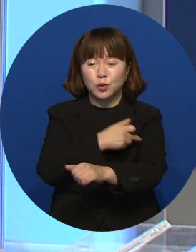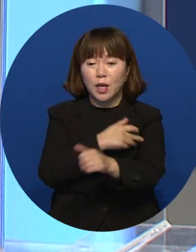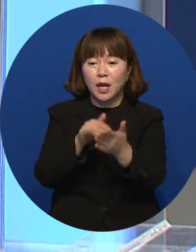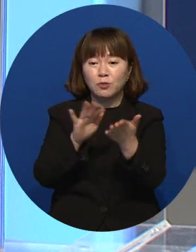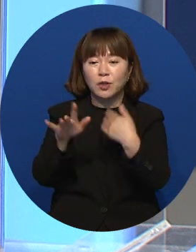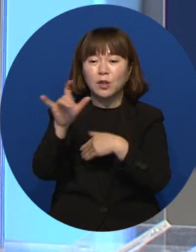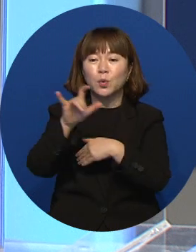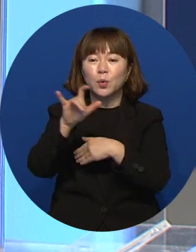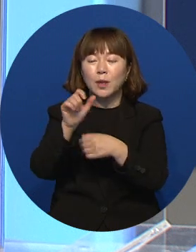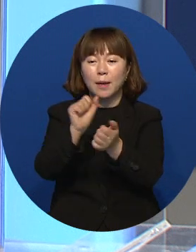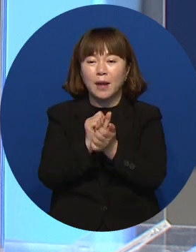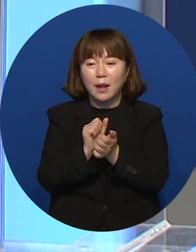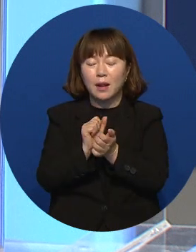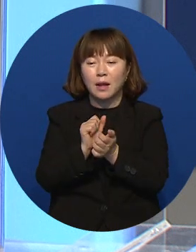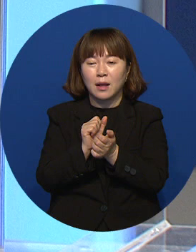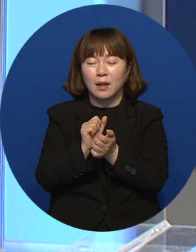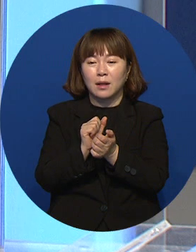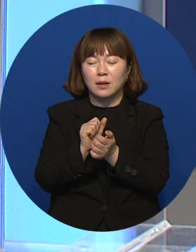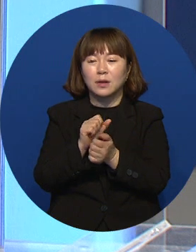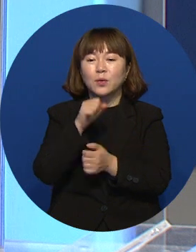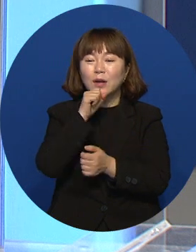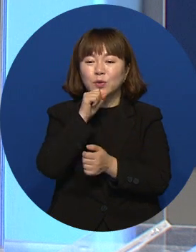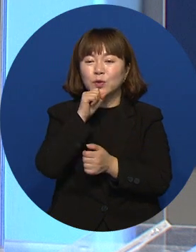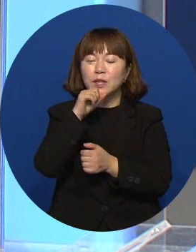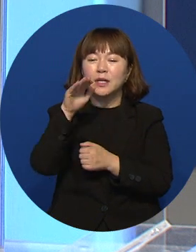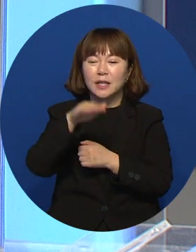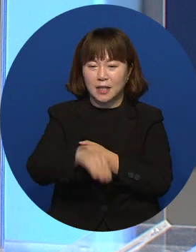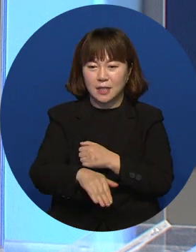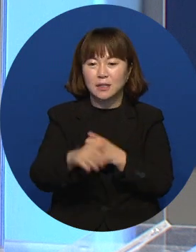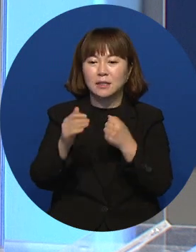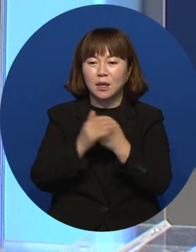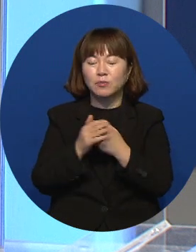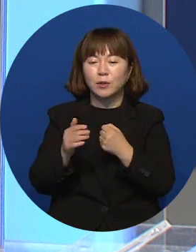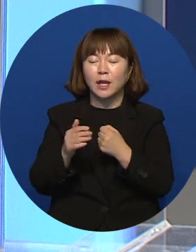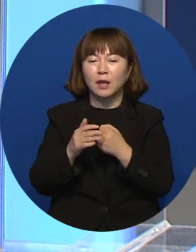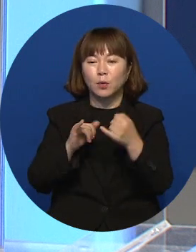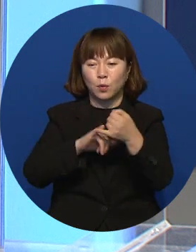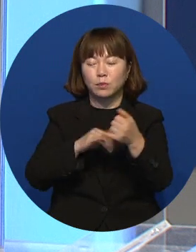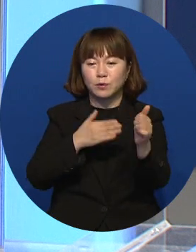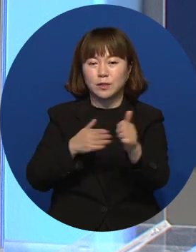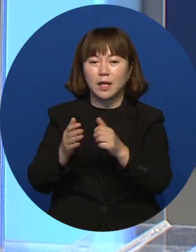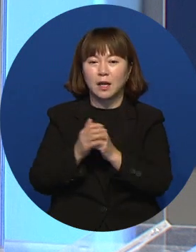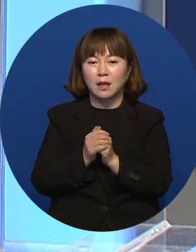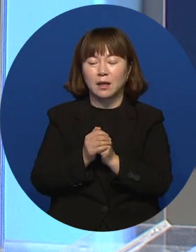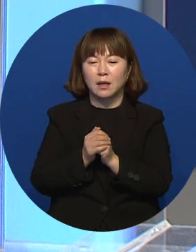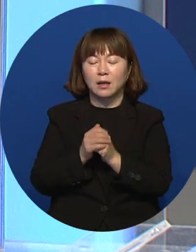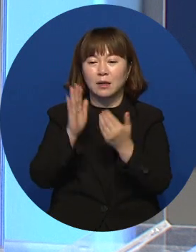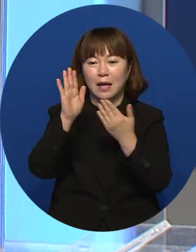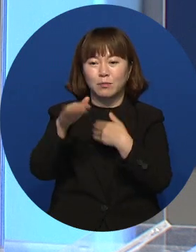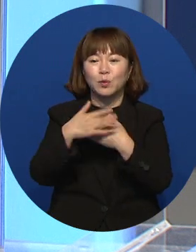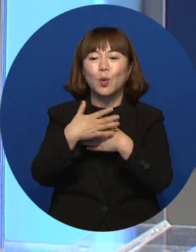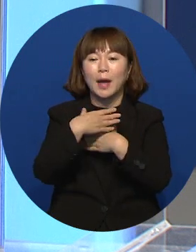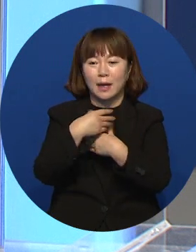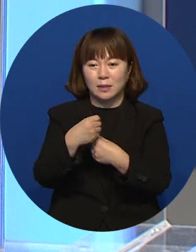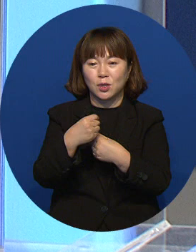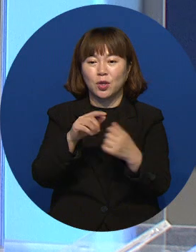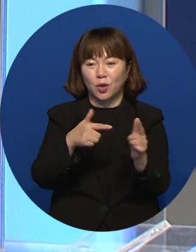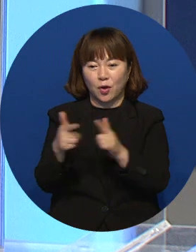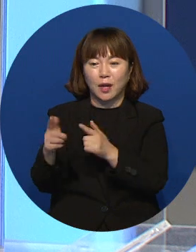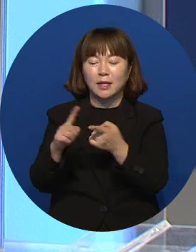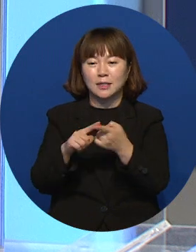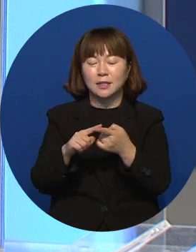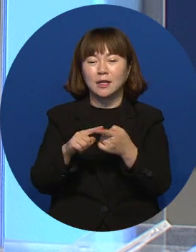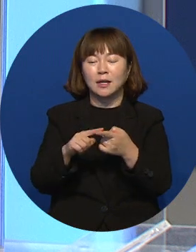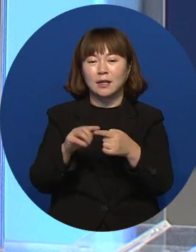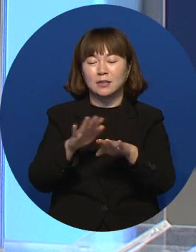좀 참여해주시고 또 그리고 안정적인 의료 대응체계 값 중요한데 우리 주위에서는 충분히 대응할 것이기 때문에 우리 시민 여러분들은